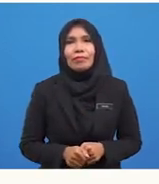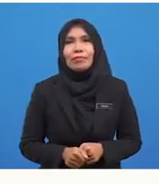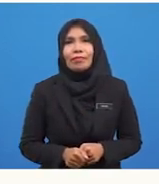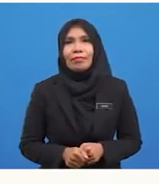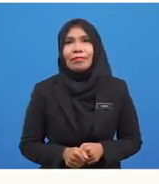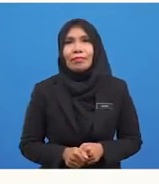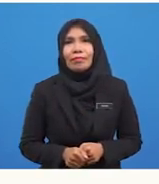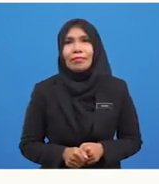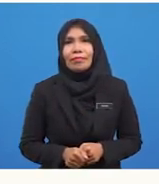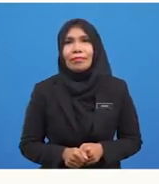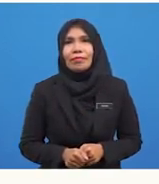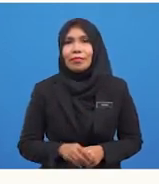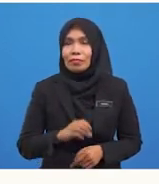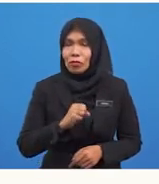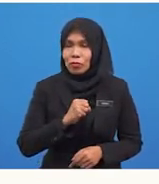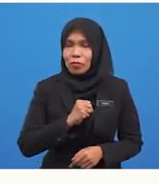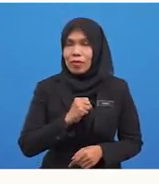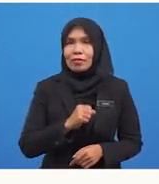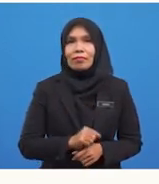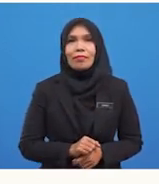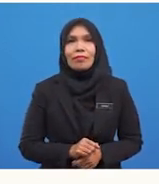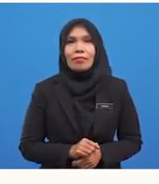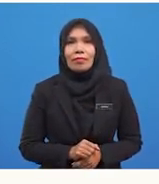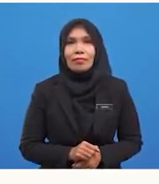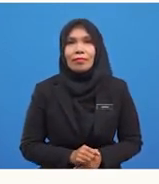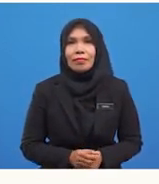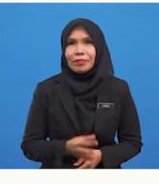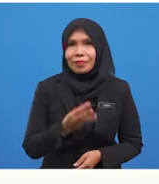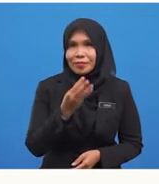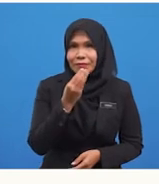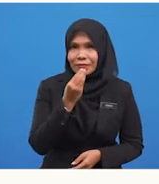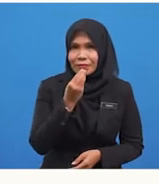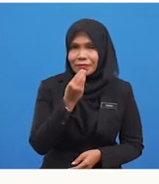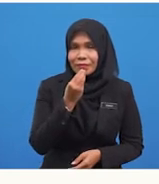sopan siuman, sampai ke mulut mamah